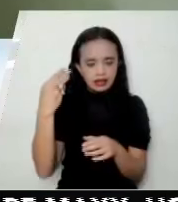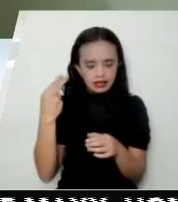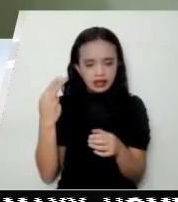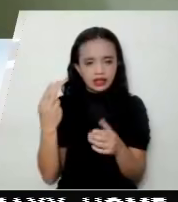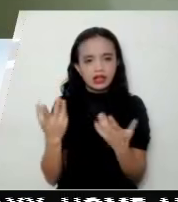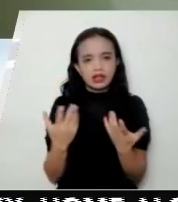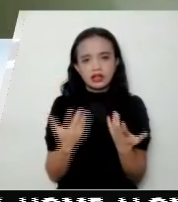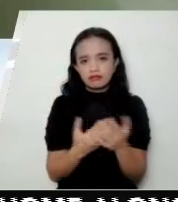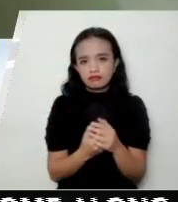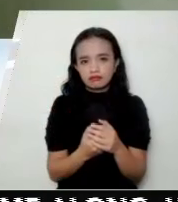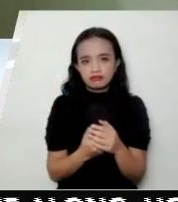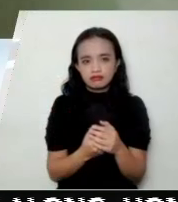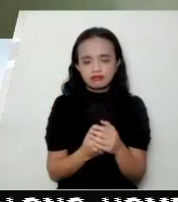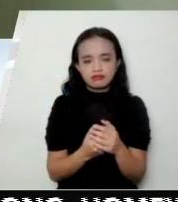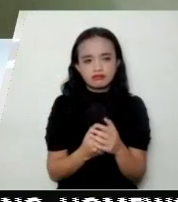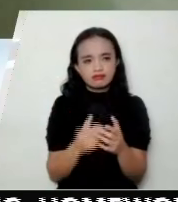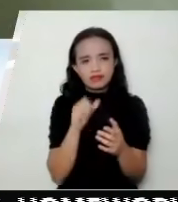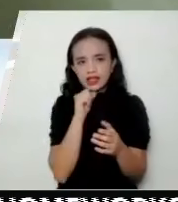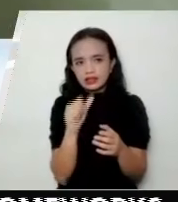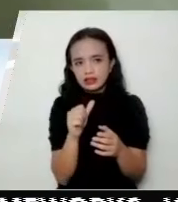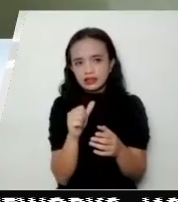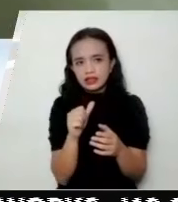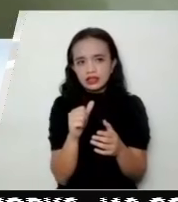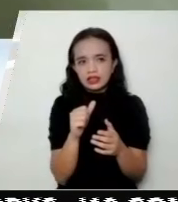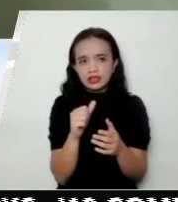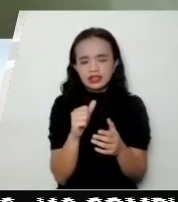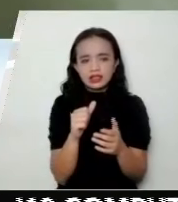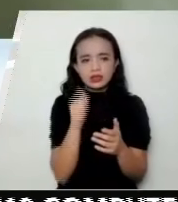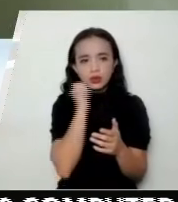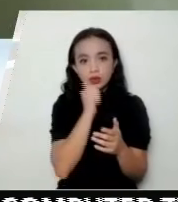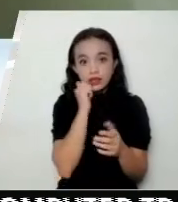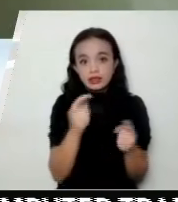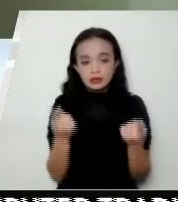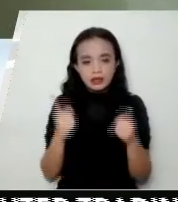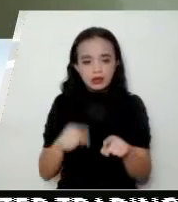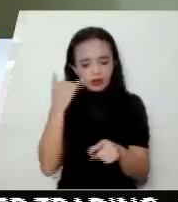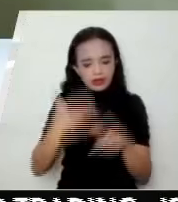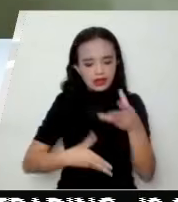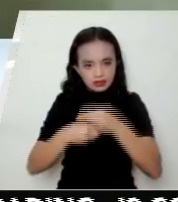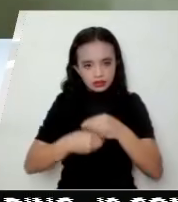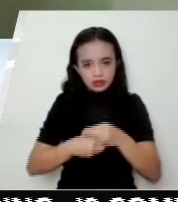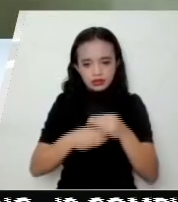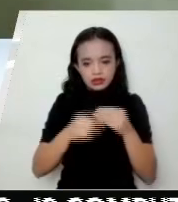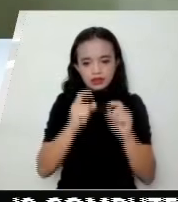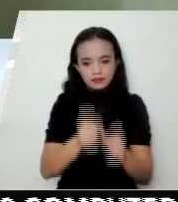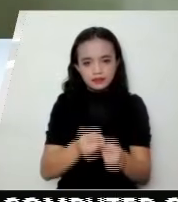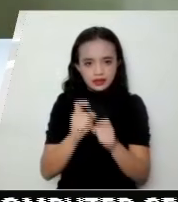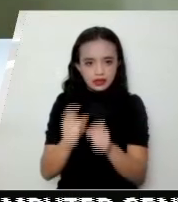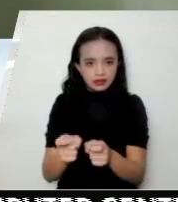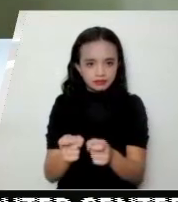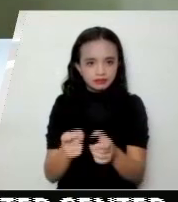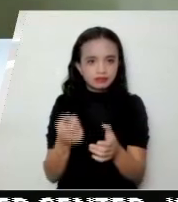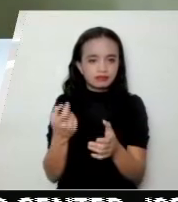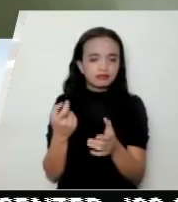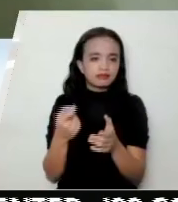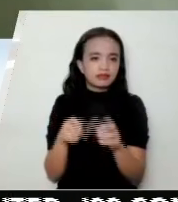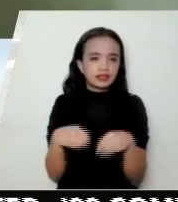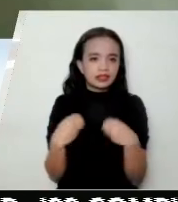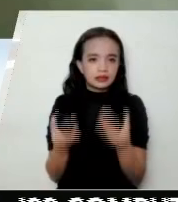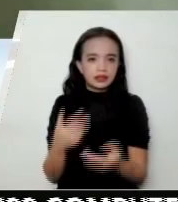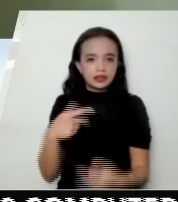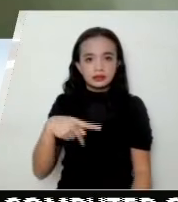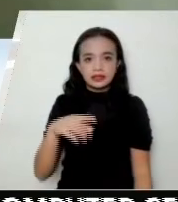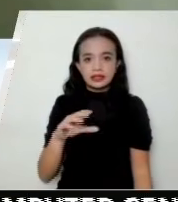unusual yung amount because of this additional price jackpot provided and offered by the PCSO.